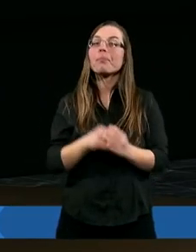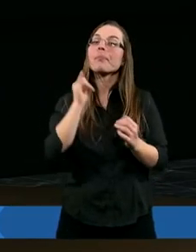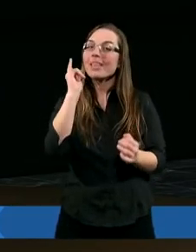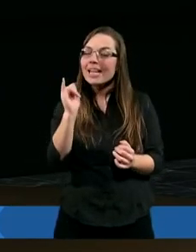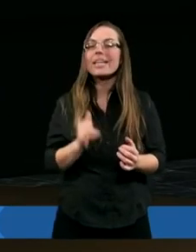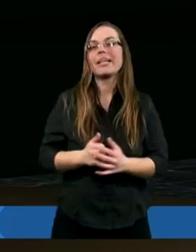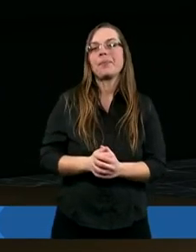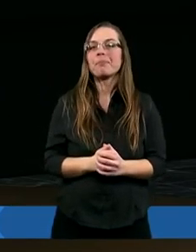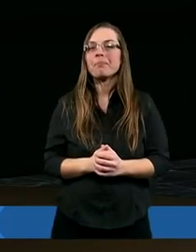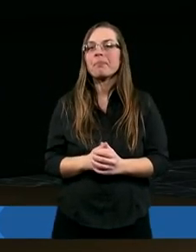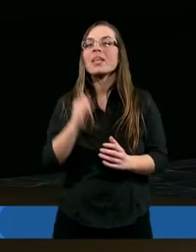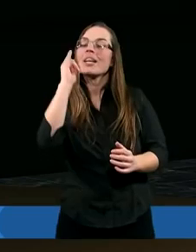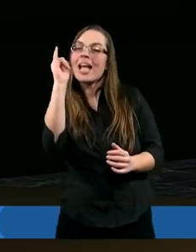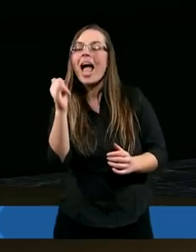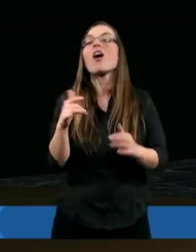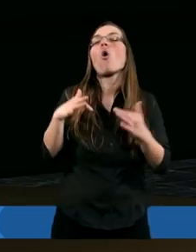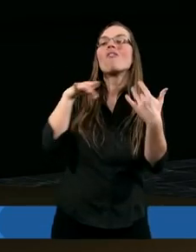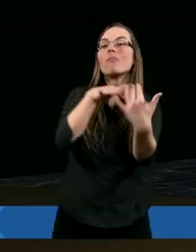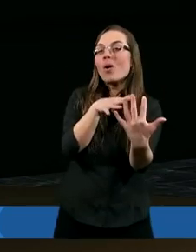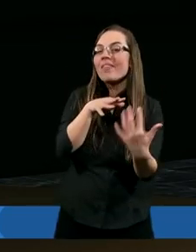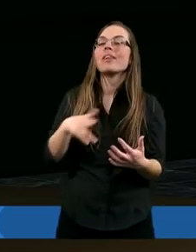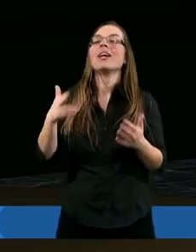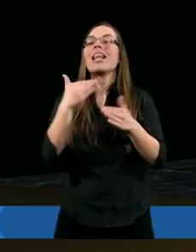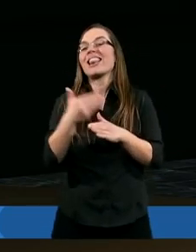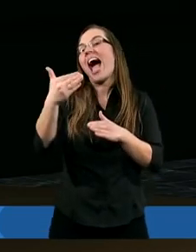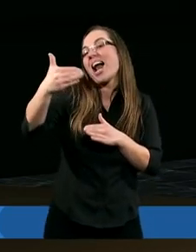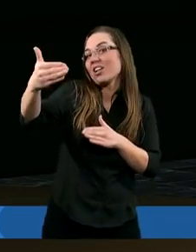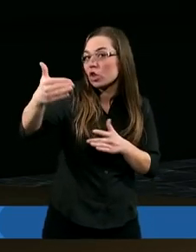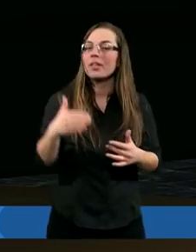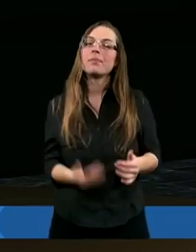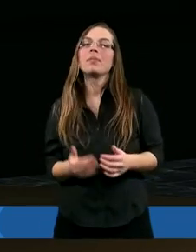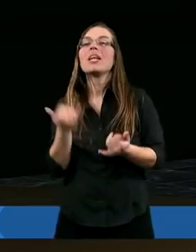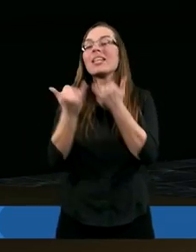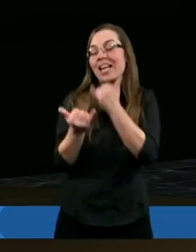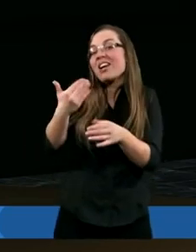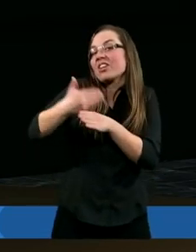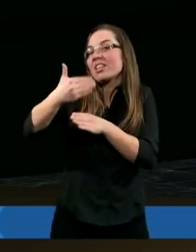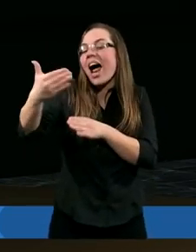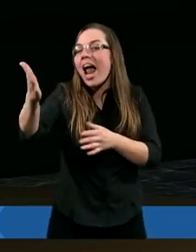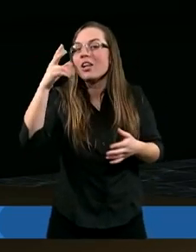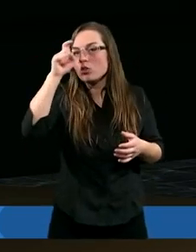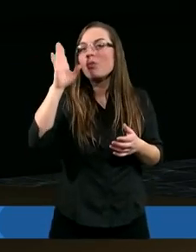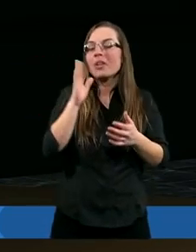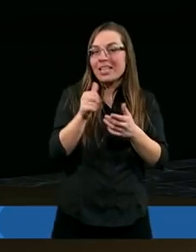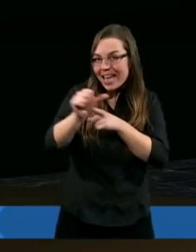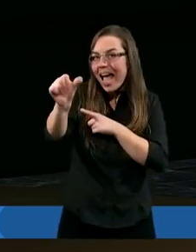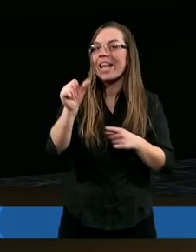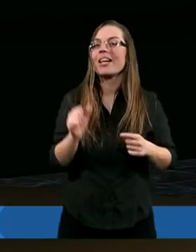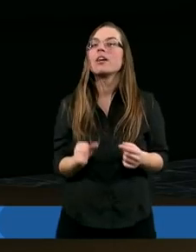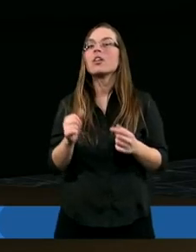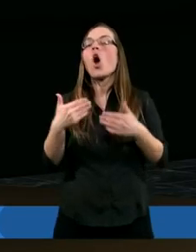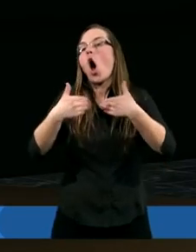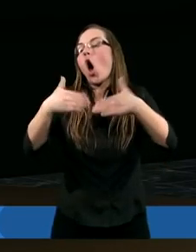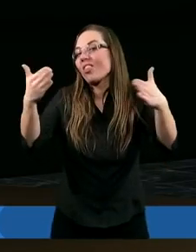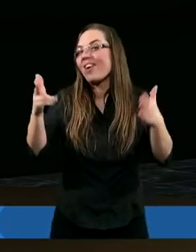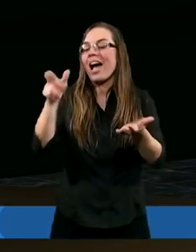I jego wpływ dalszy, jeżeli dalej człowiek jest